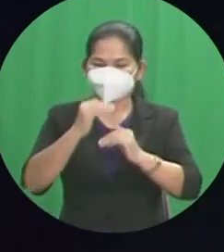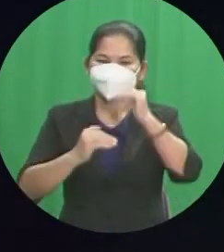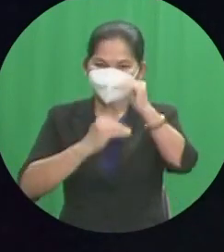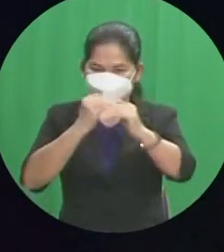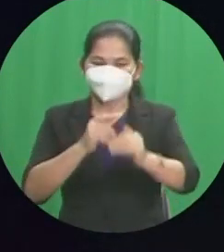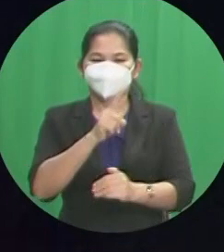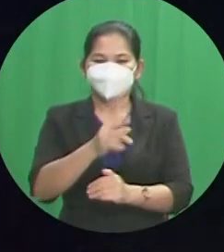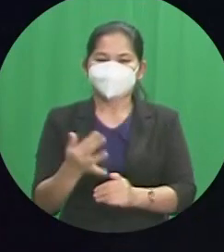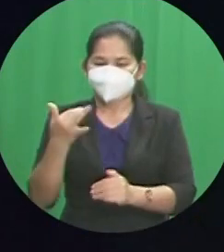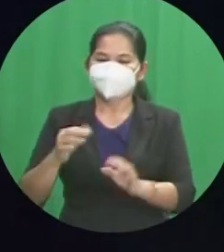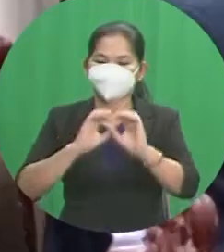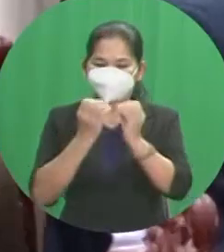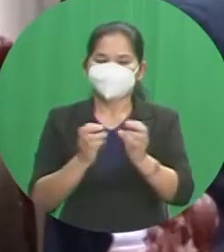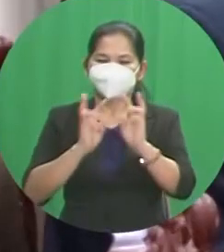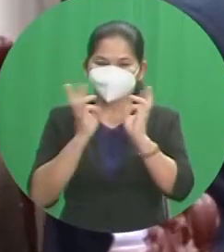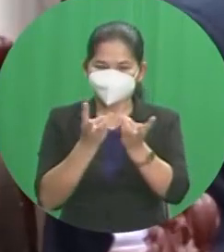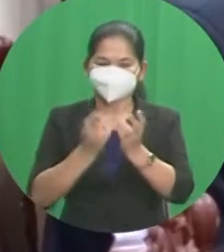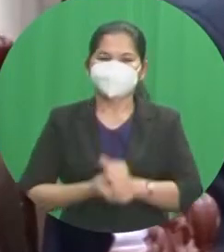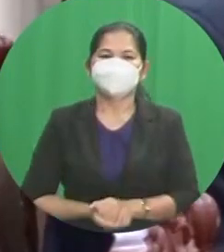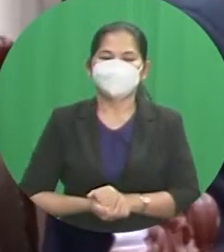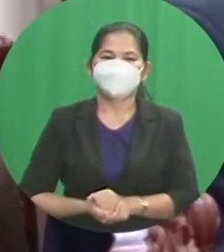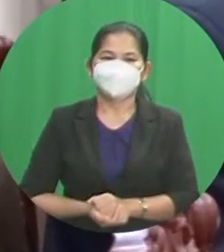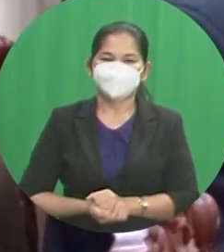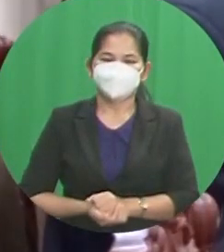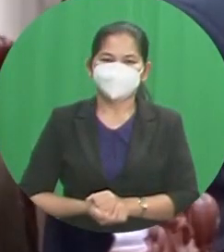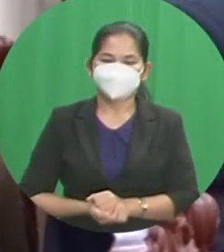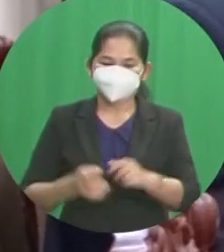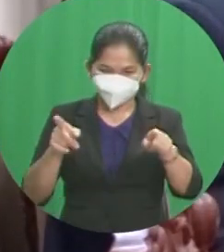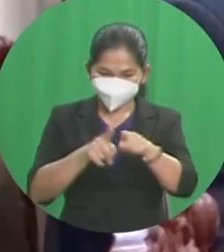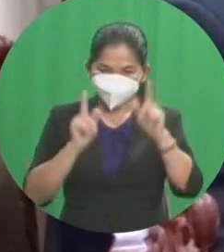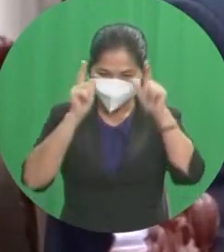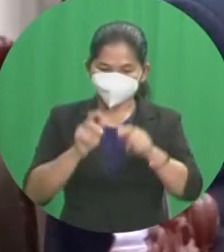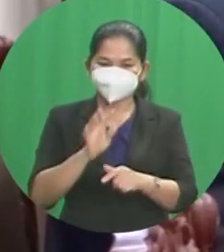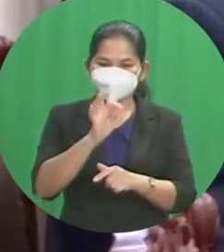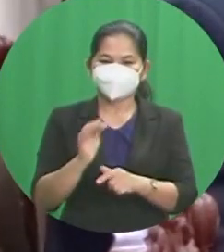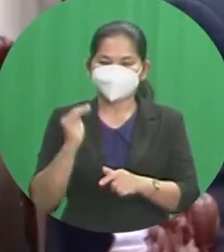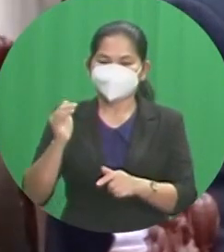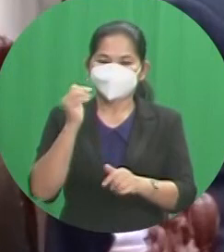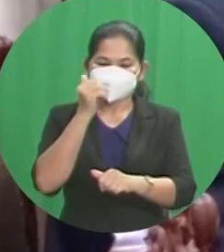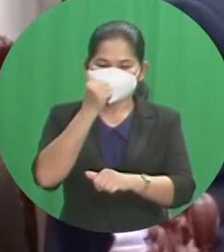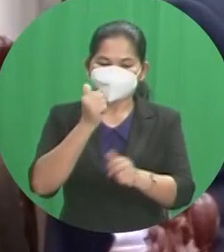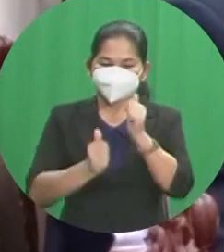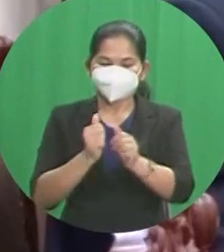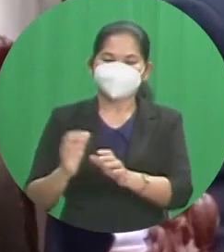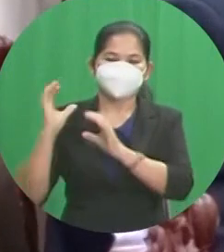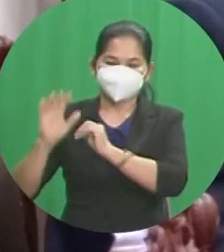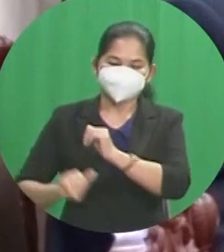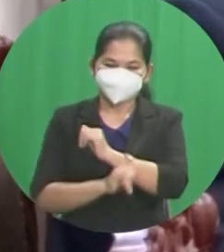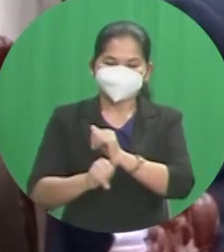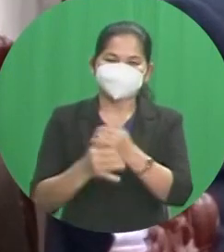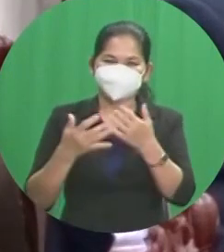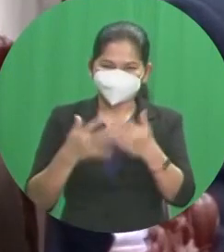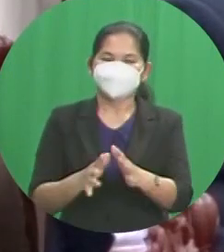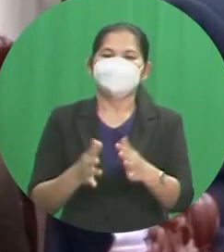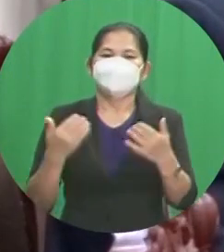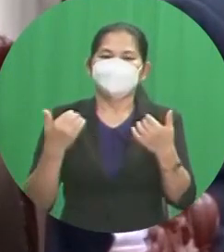ទាំង17របស់អង្គការសហប្រជាជាតិជាមួយនោះឯកឧត្តមវិញសខុនរដ្ឋមន្ត្រីក្រសួងកសិកម្មរុក្ខាប្រមាញ់និងនេ